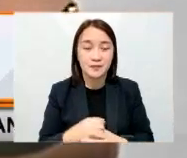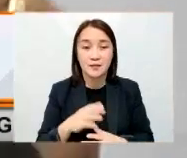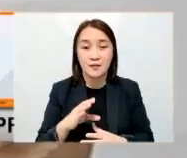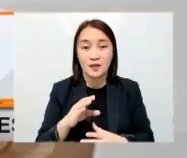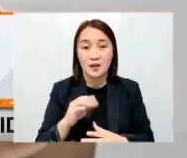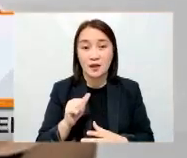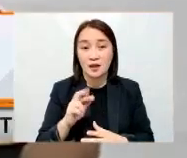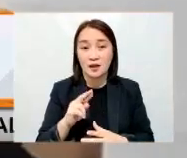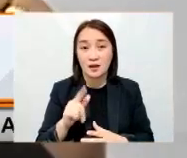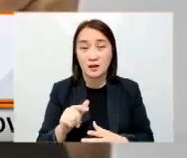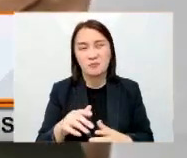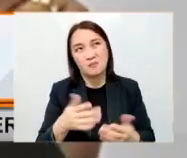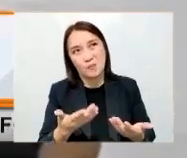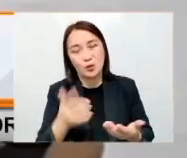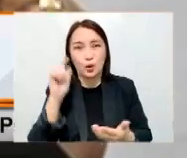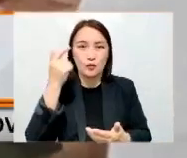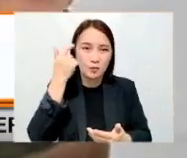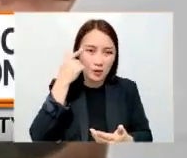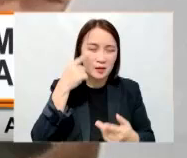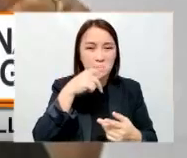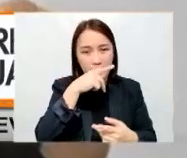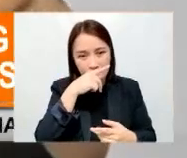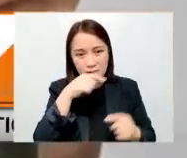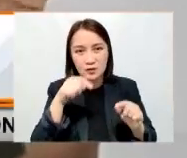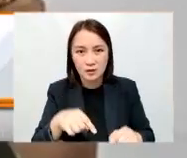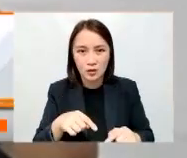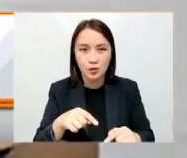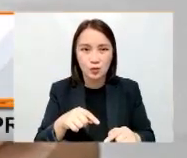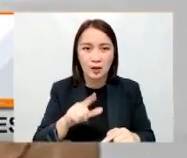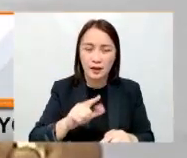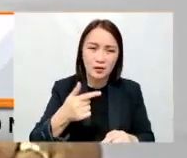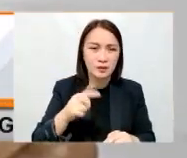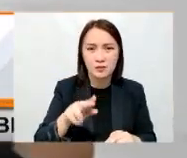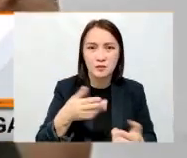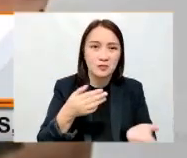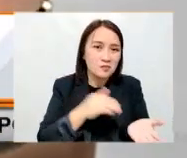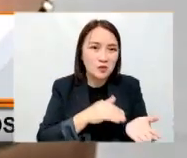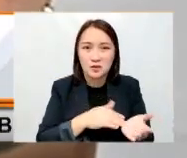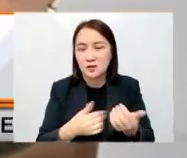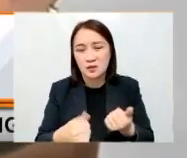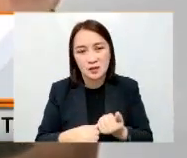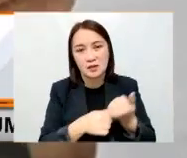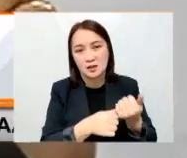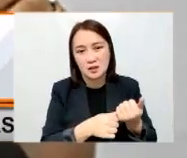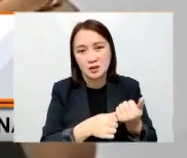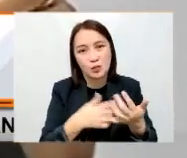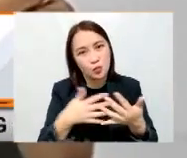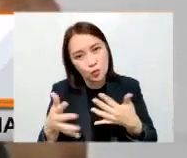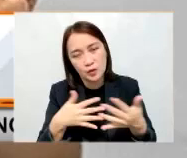private, local government hospitals, nandun ka na, nursing aide or whatever position you have, you